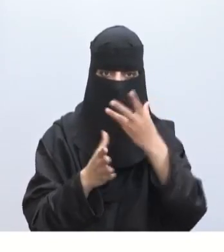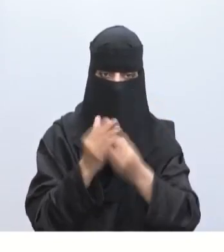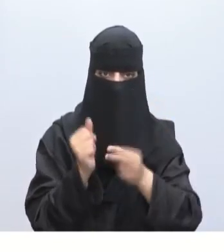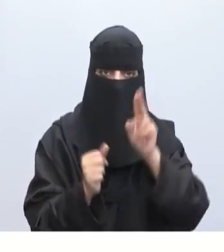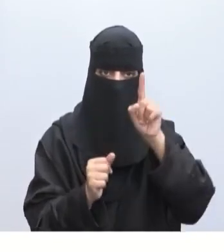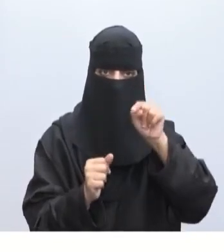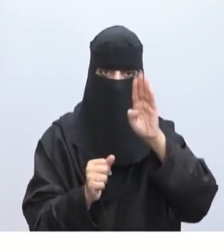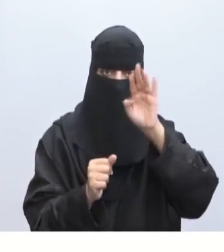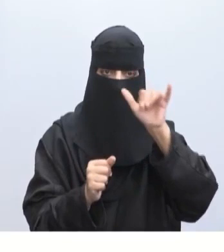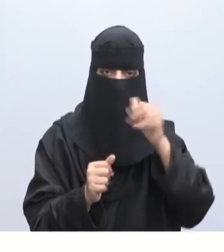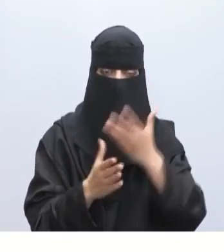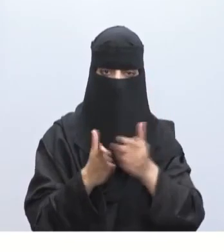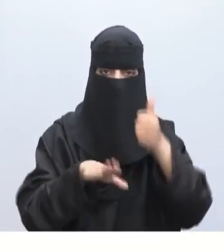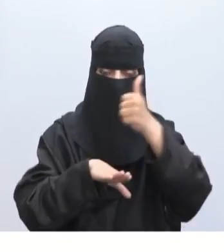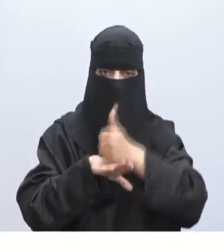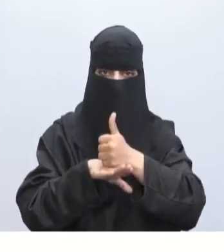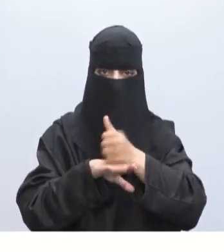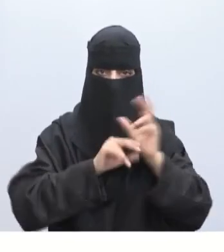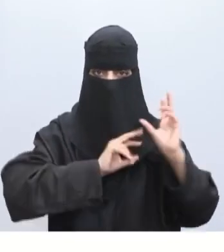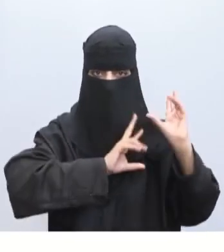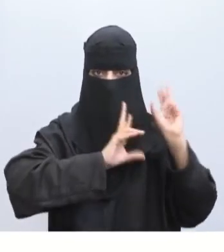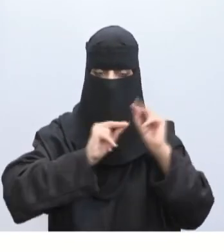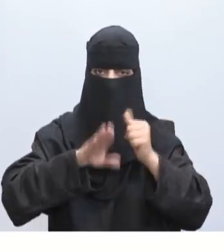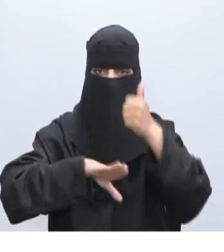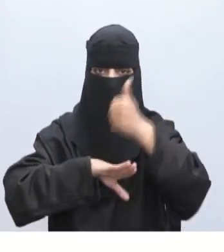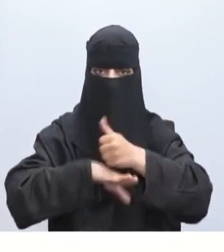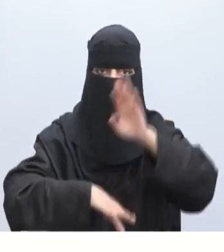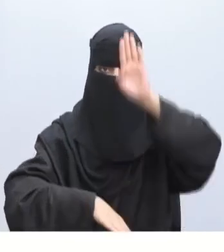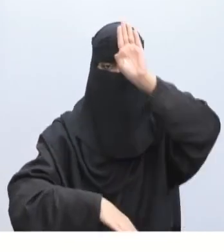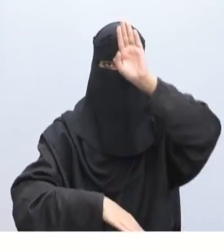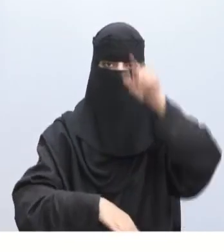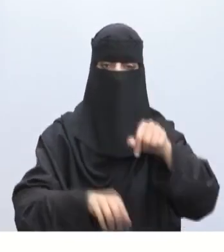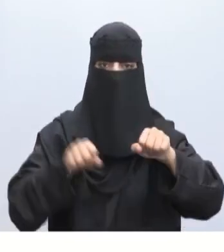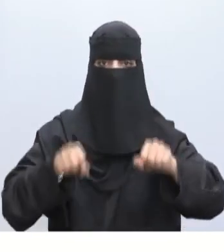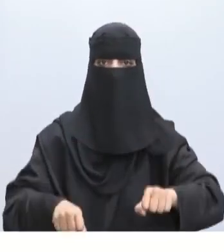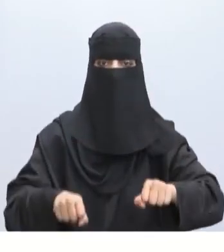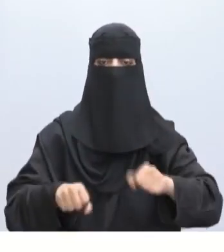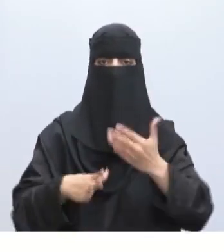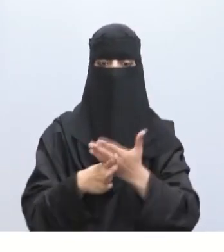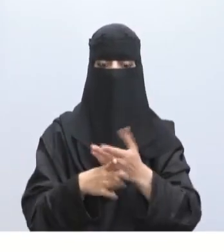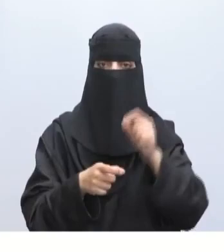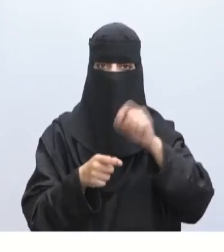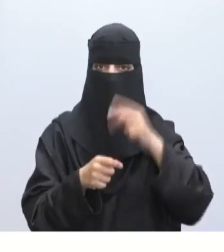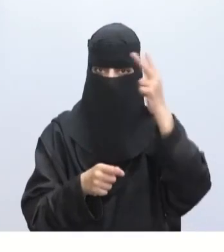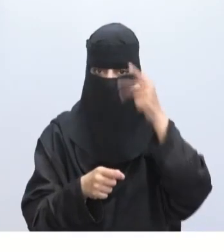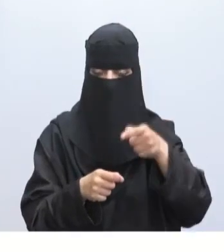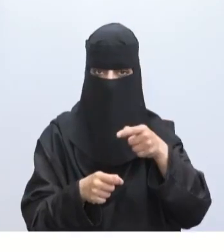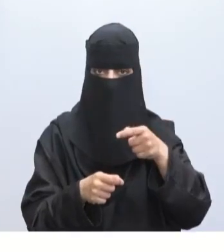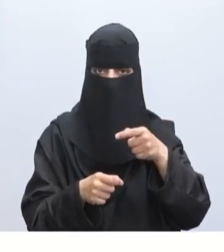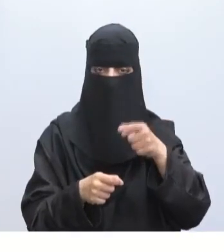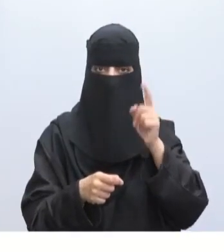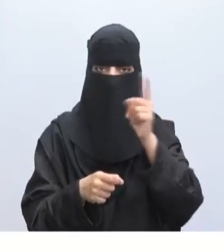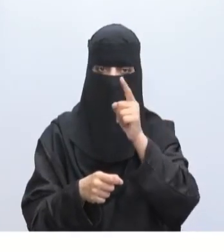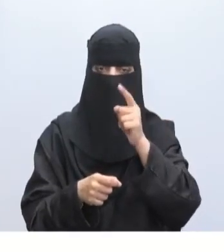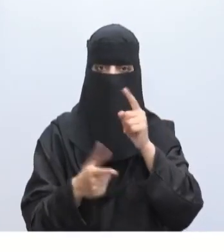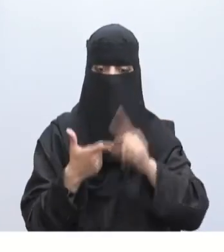تركي تولى مقاليد الحكم في الدوله السعوديه